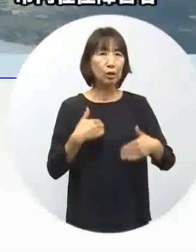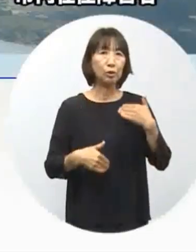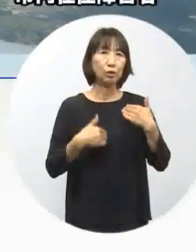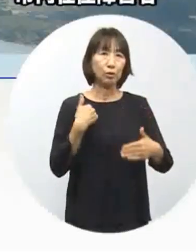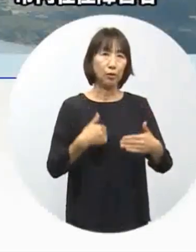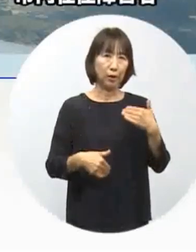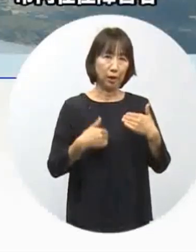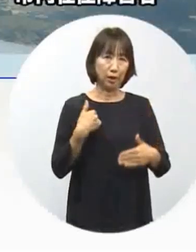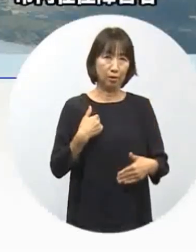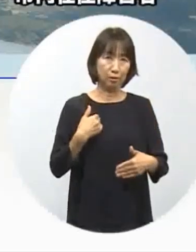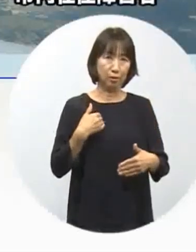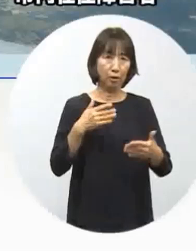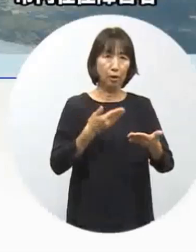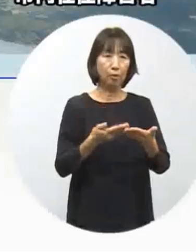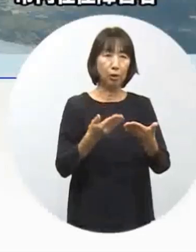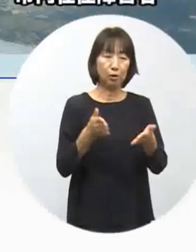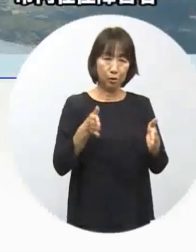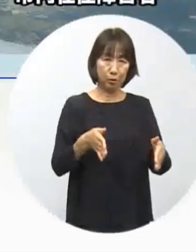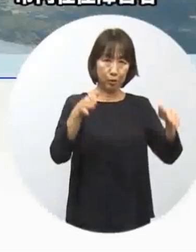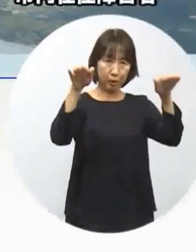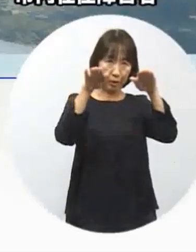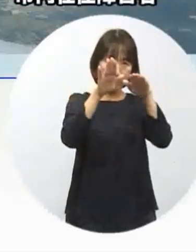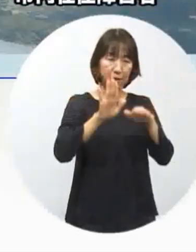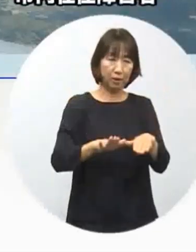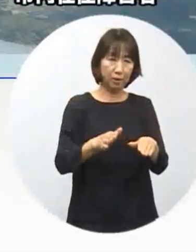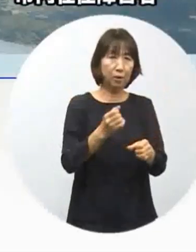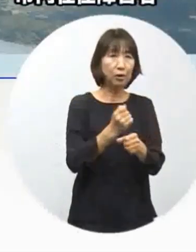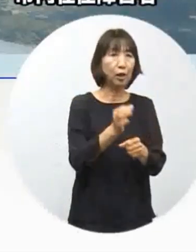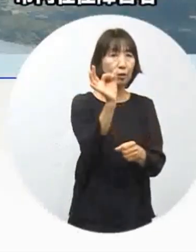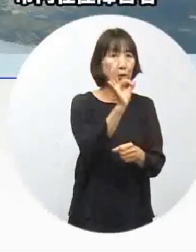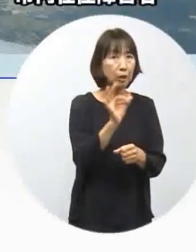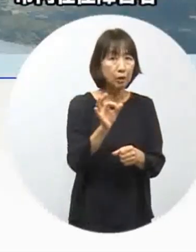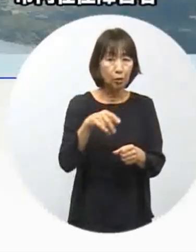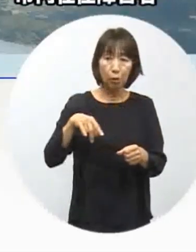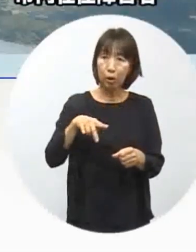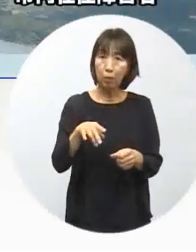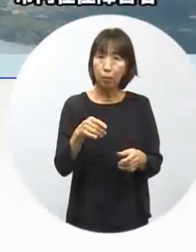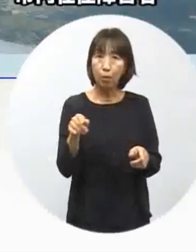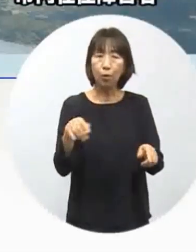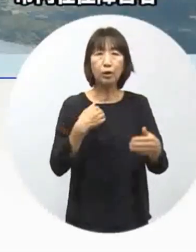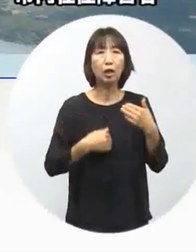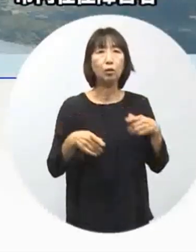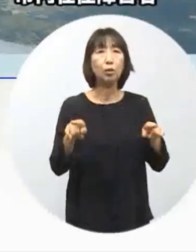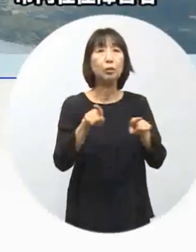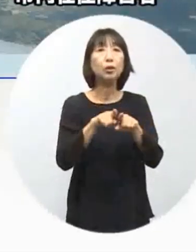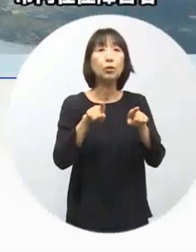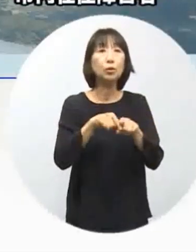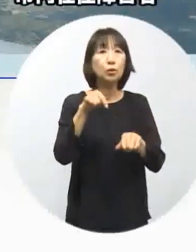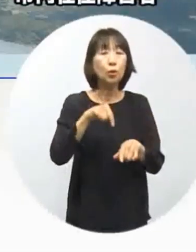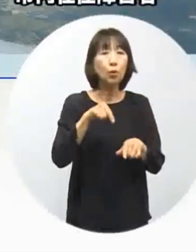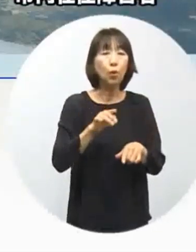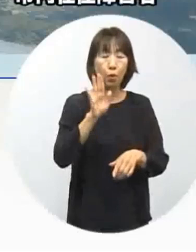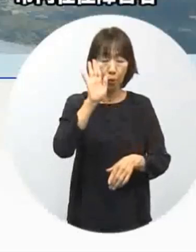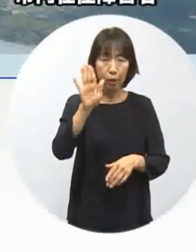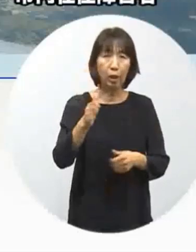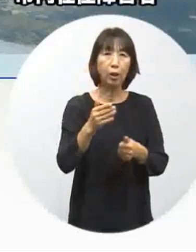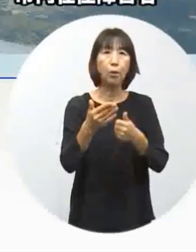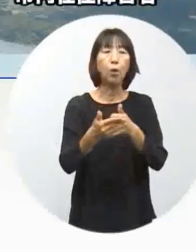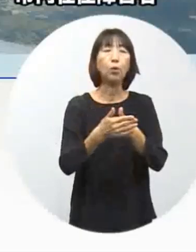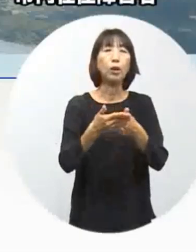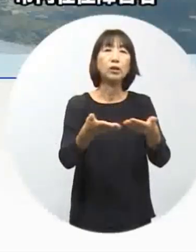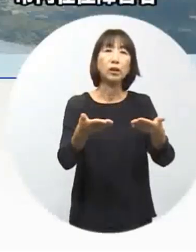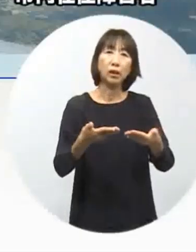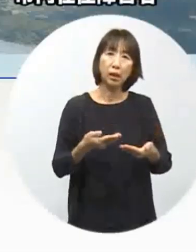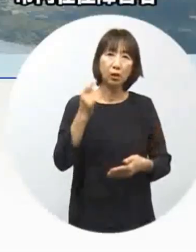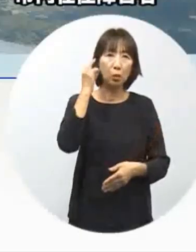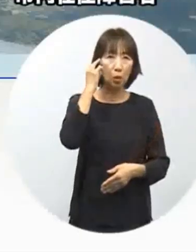ような美術館となっていますので、作品も散歩も楽しみつつ、この美術館をこれからも応援していただけたらと